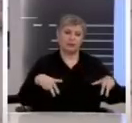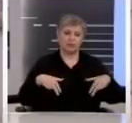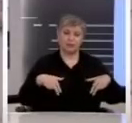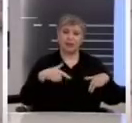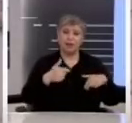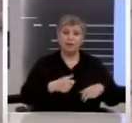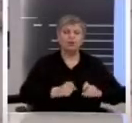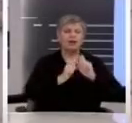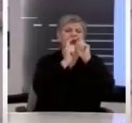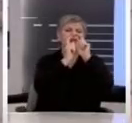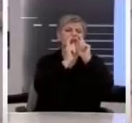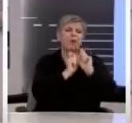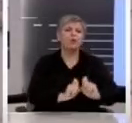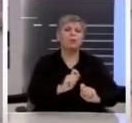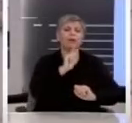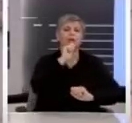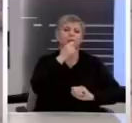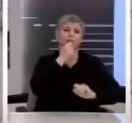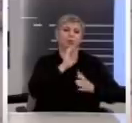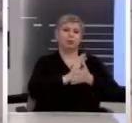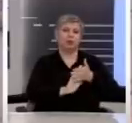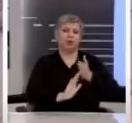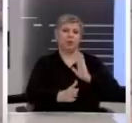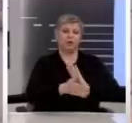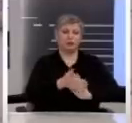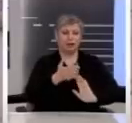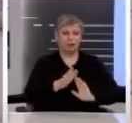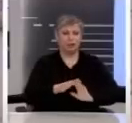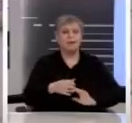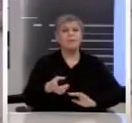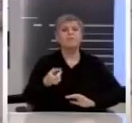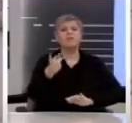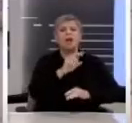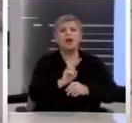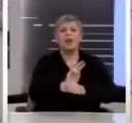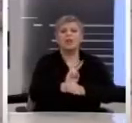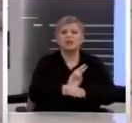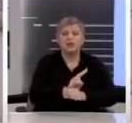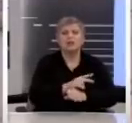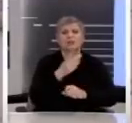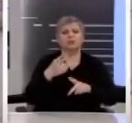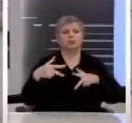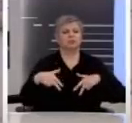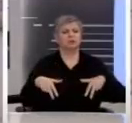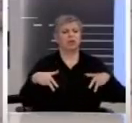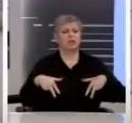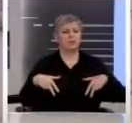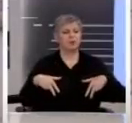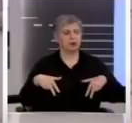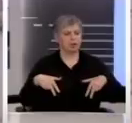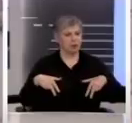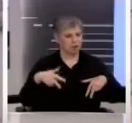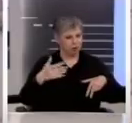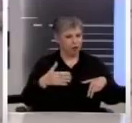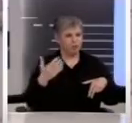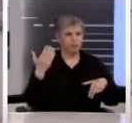διαφύλαξη του απορρίτου. Για άλλα έγγραφα που είναι από Υπουργεία, σας λέω και το πρόσφατο που είχαμε με